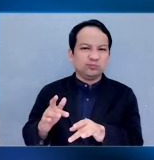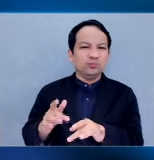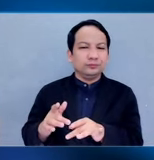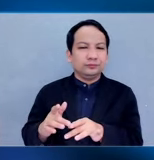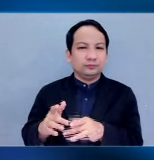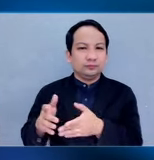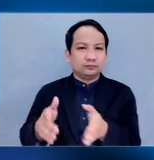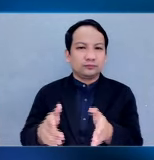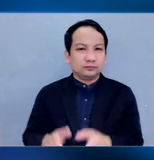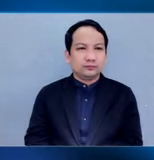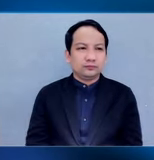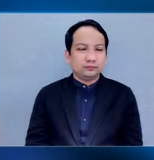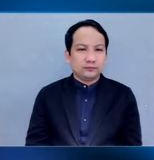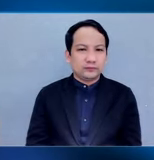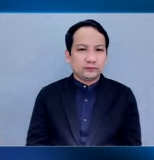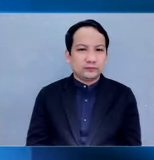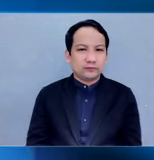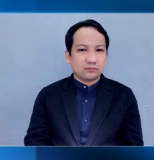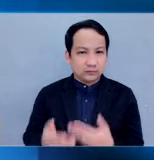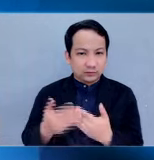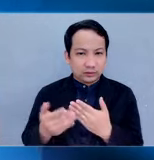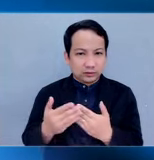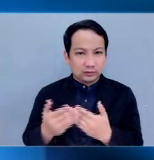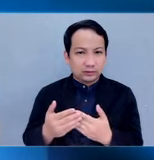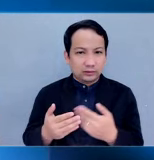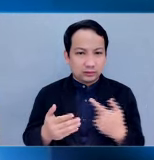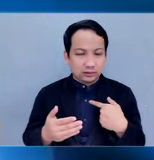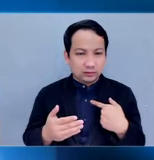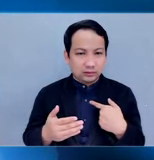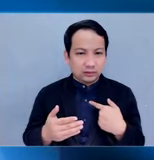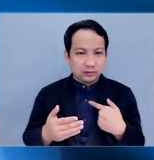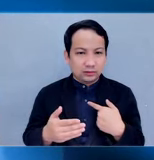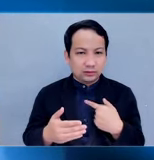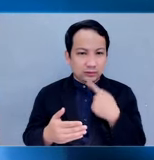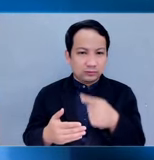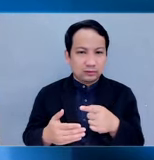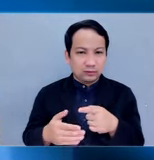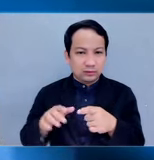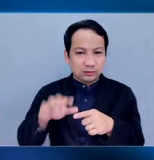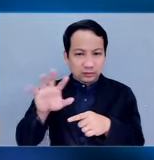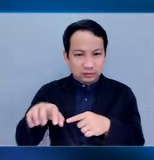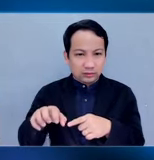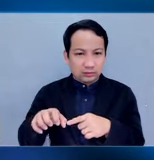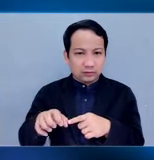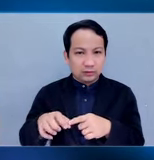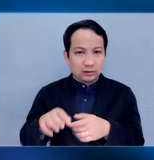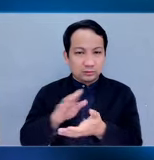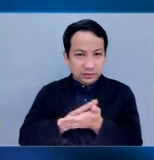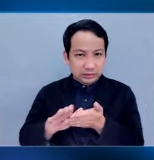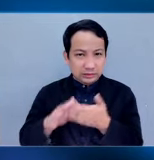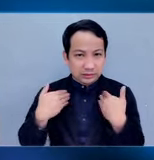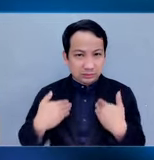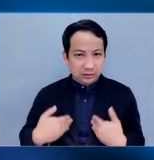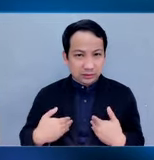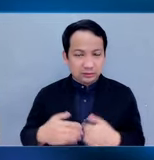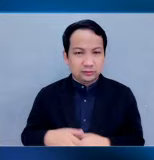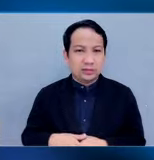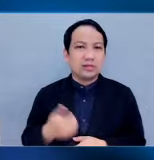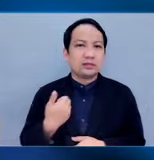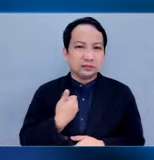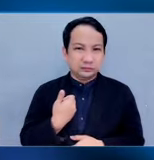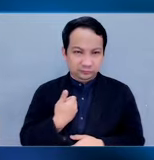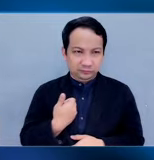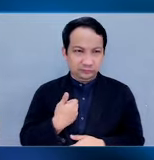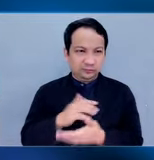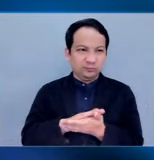din sila. Madirihin talaga sila. Totoo ba? Because I have this impression na ang mga pusa po, mas malinis sa katawan. Diba? Yes. Self-groomer sila. Oo, oh,